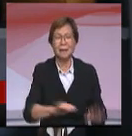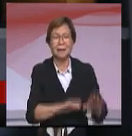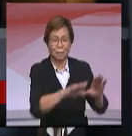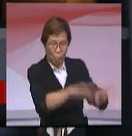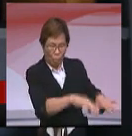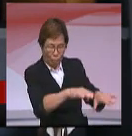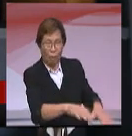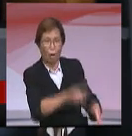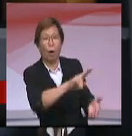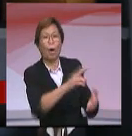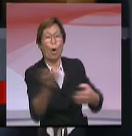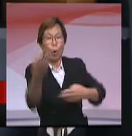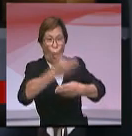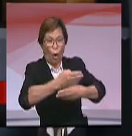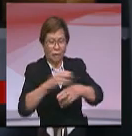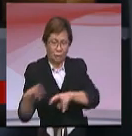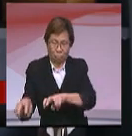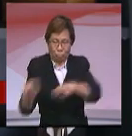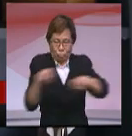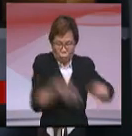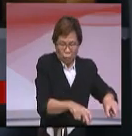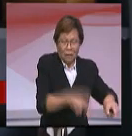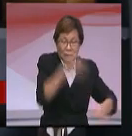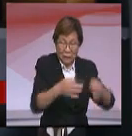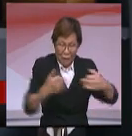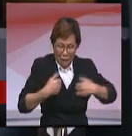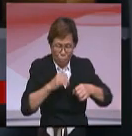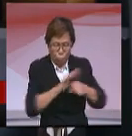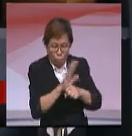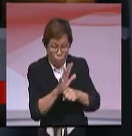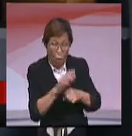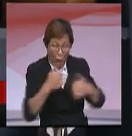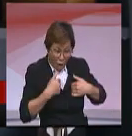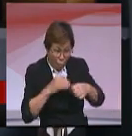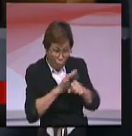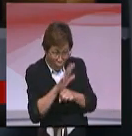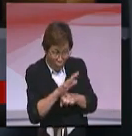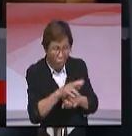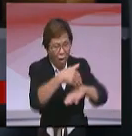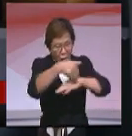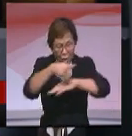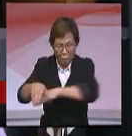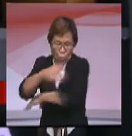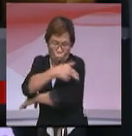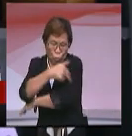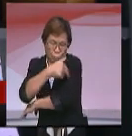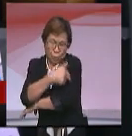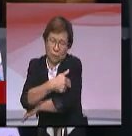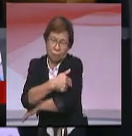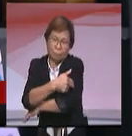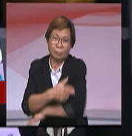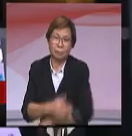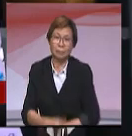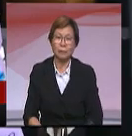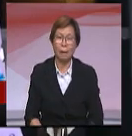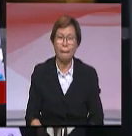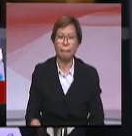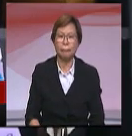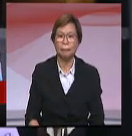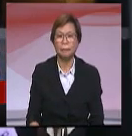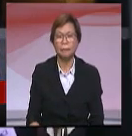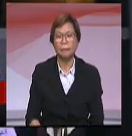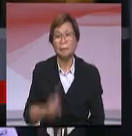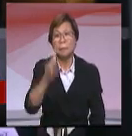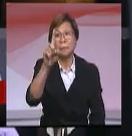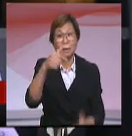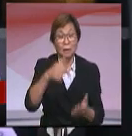kuarantin transit mereka, dan jika mereka positif, mereka akan dihantar hospital seperti biasa. Satu